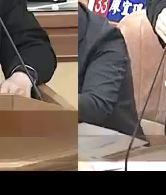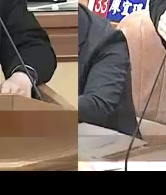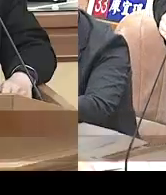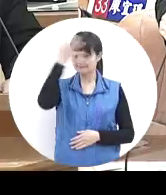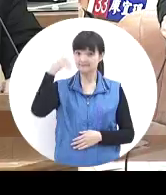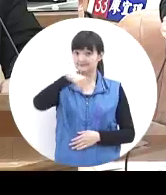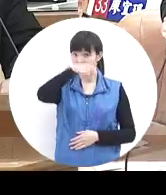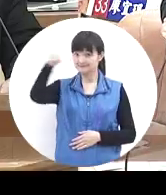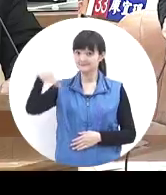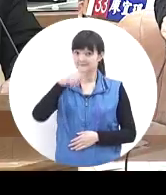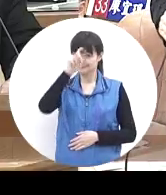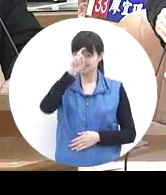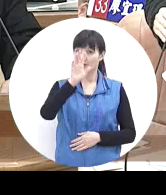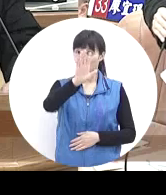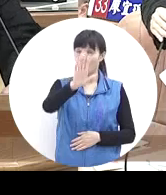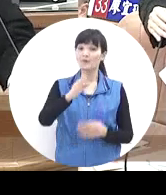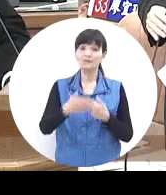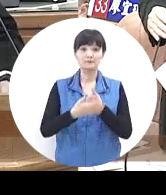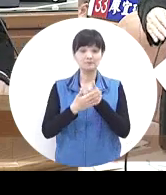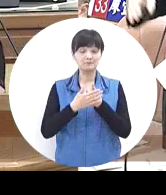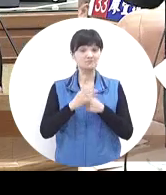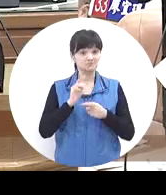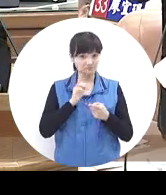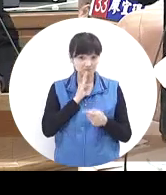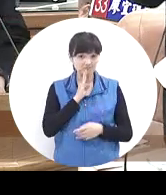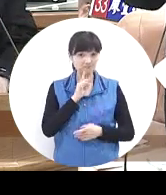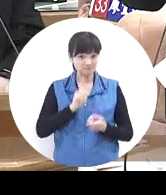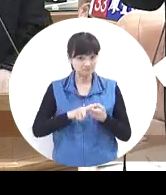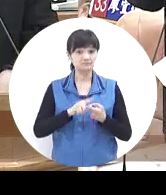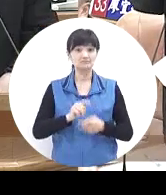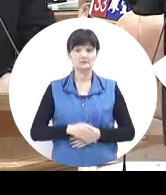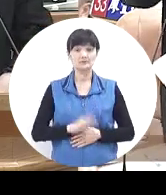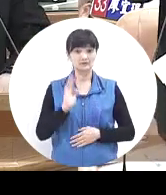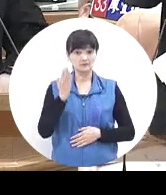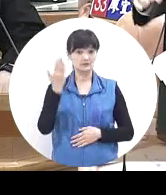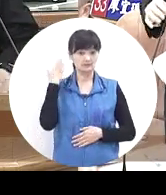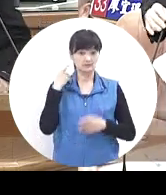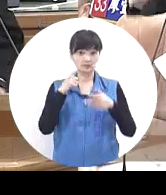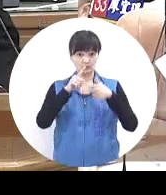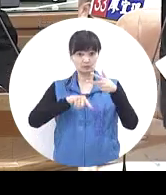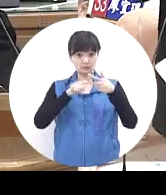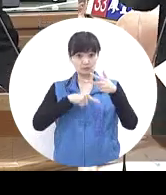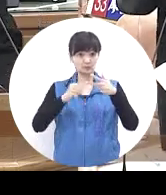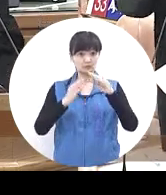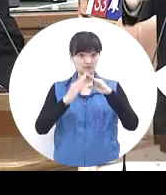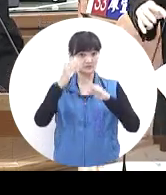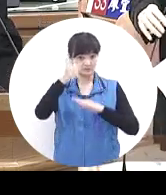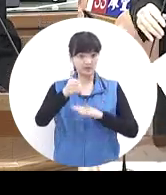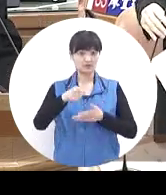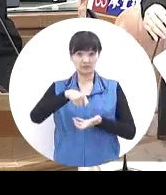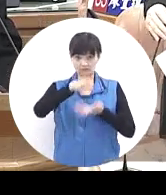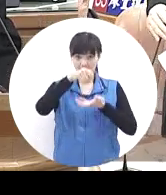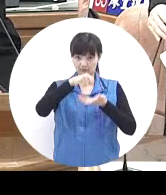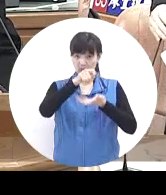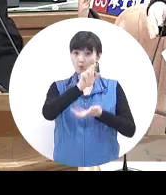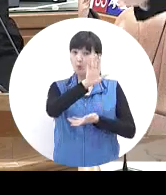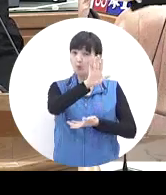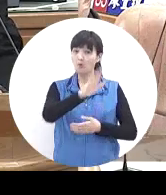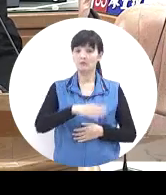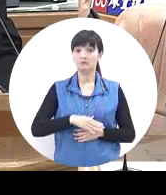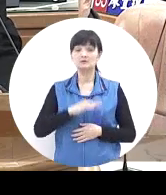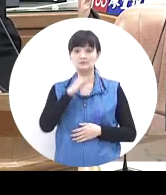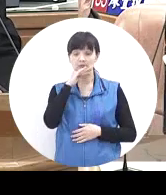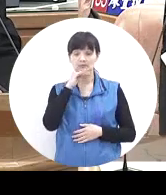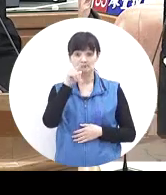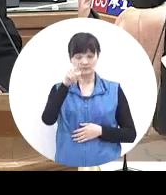来，希望国家未来栋梁。可是政策从过去朱立伦时代，其实议会就在提，一直到你上任之后，很多